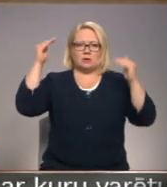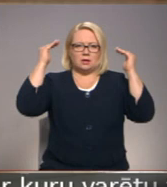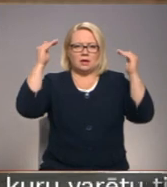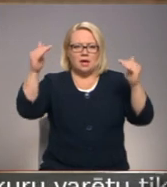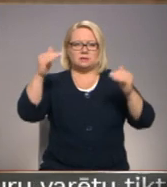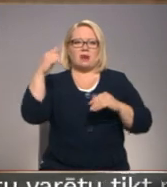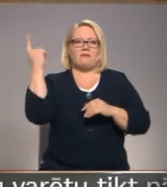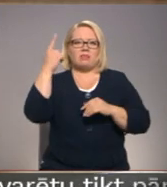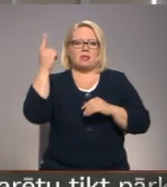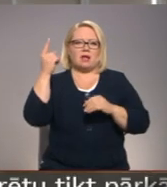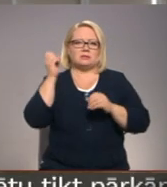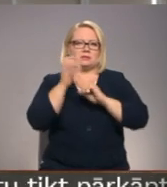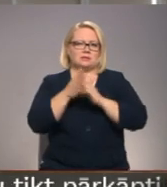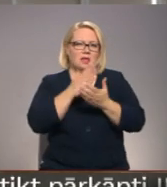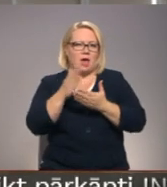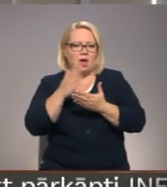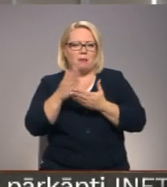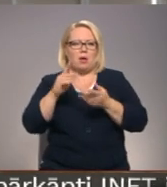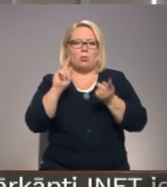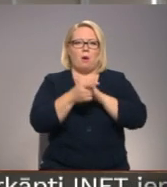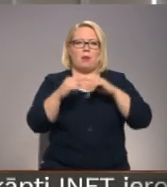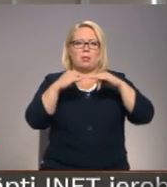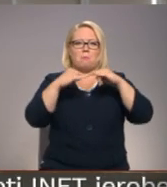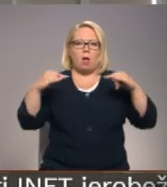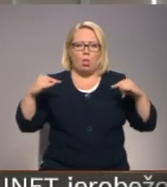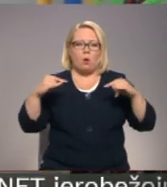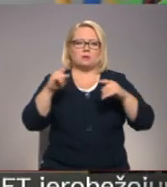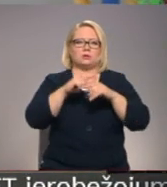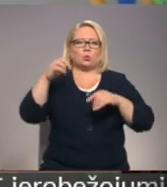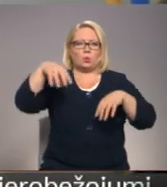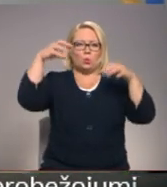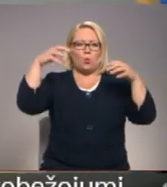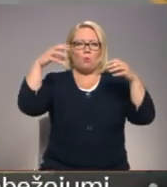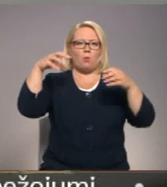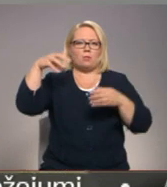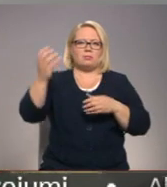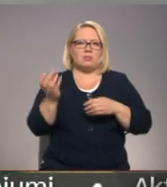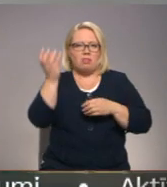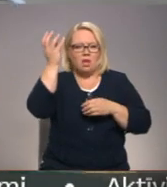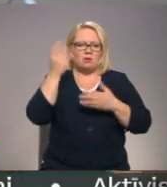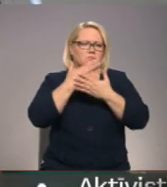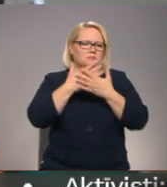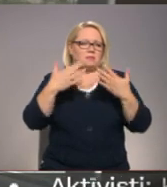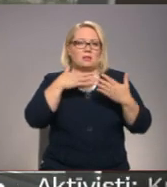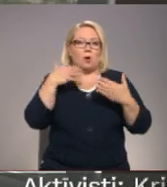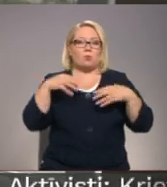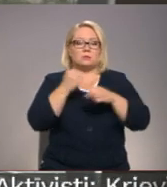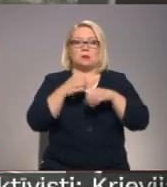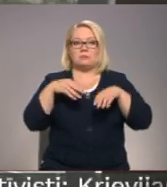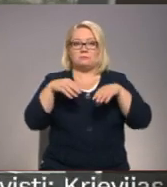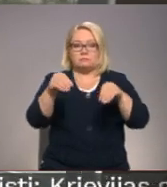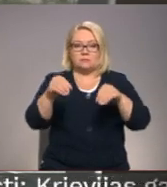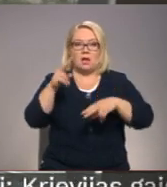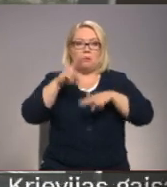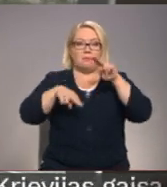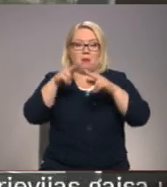izbūvēta ventilācijas sistēma, nomainītas palodzes, uzstādīti dūmu detektori un zibens aizsardzība, kā arī veikti citi darbi. Būvdarbi noslēdzās